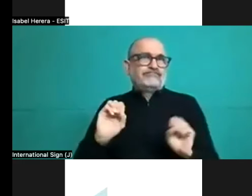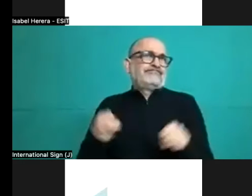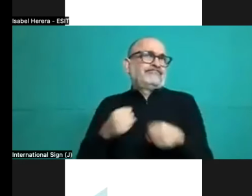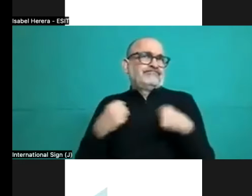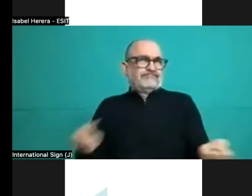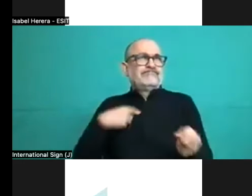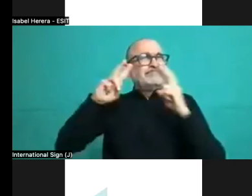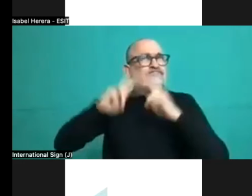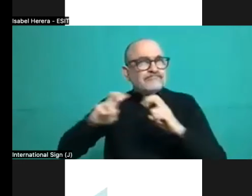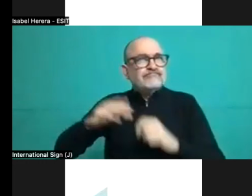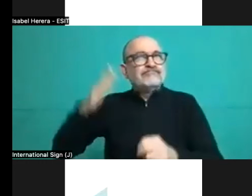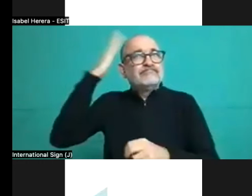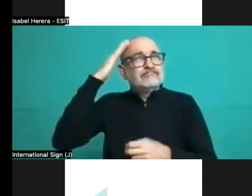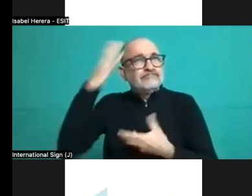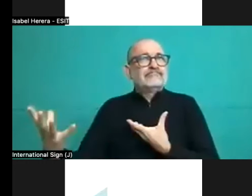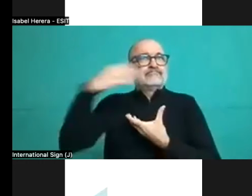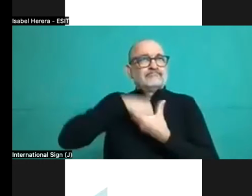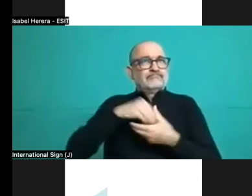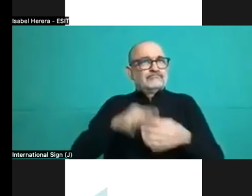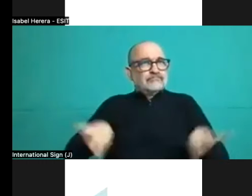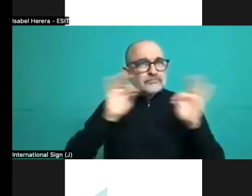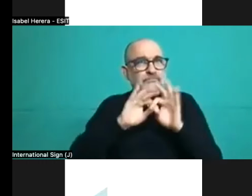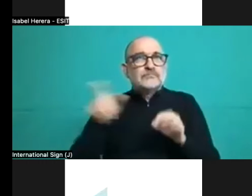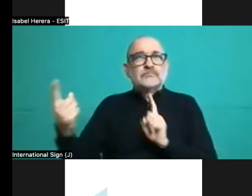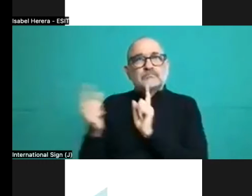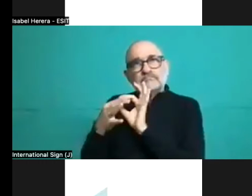Merci beaucoup, très bonne réponse.